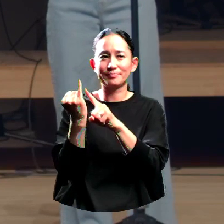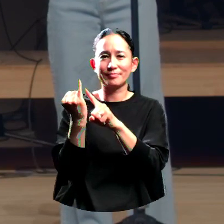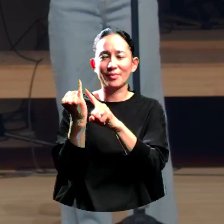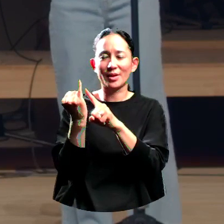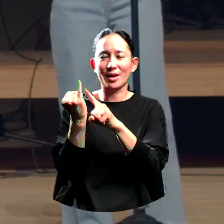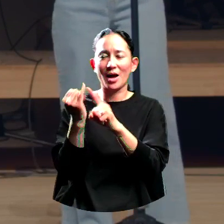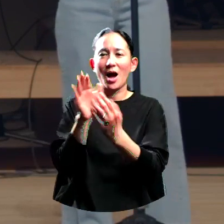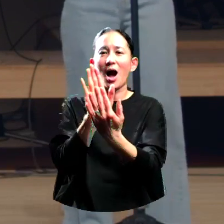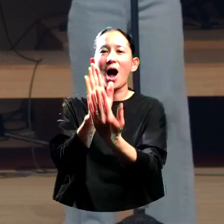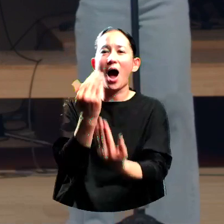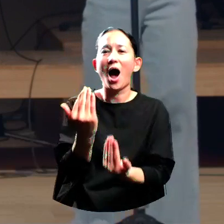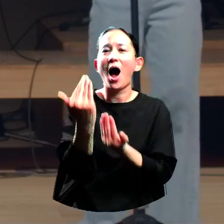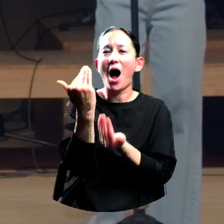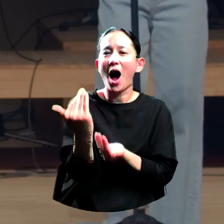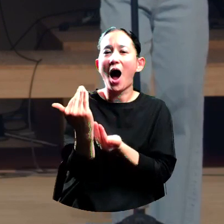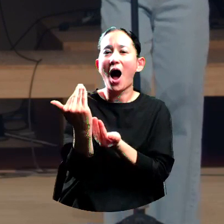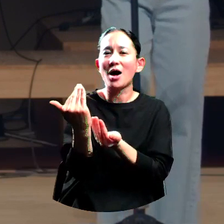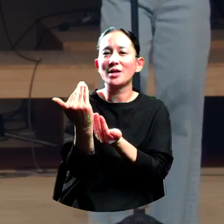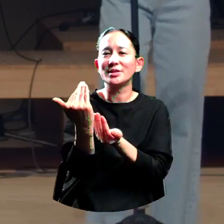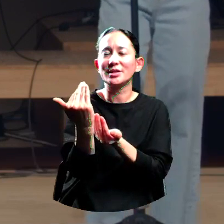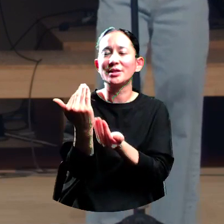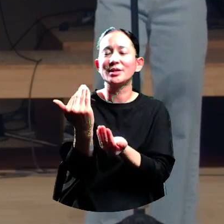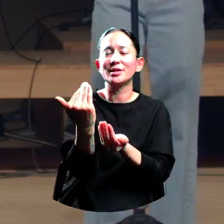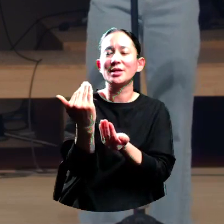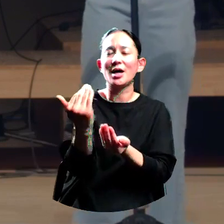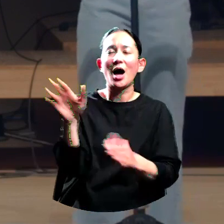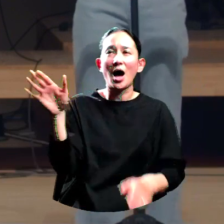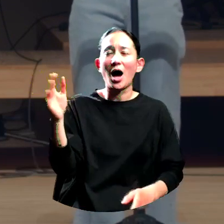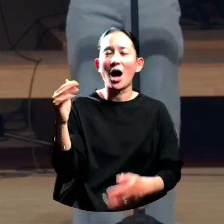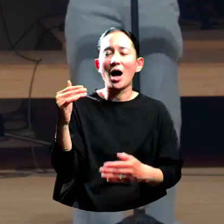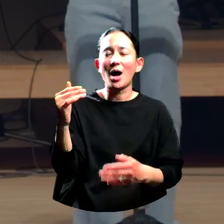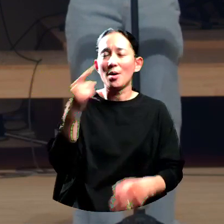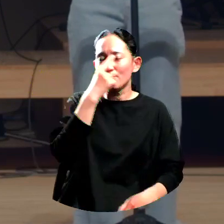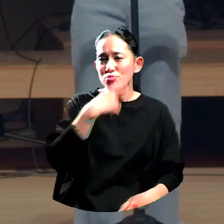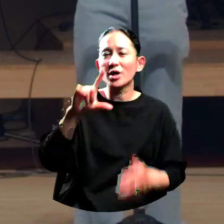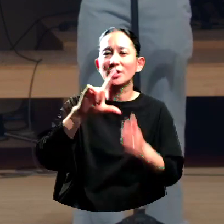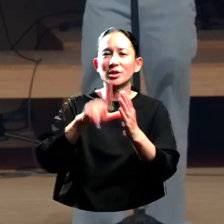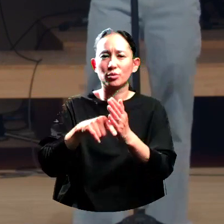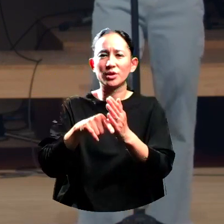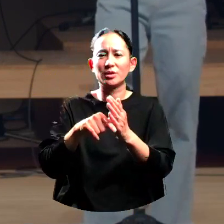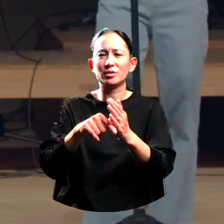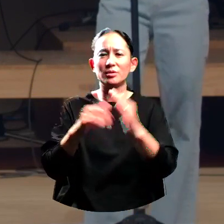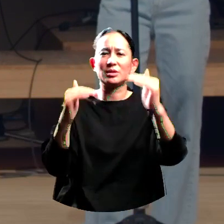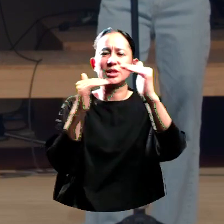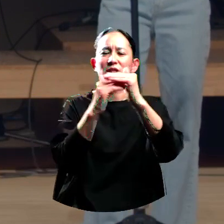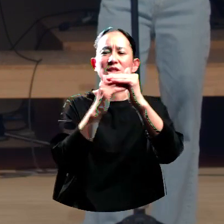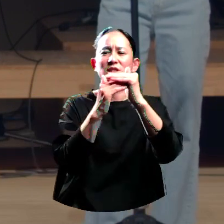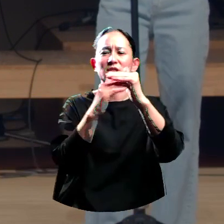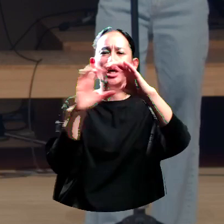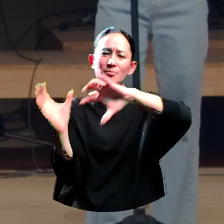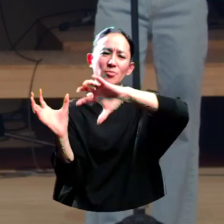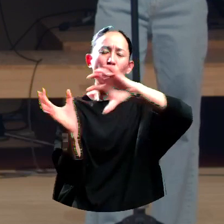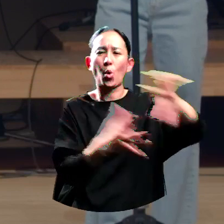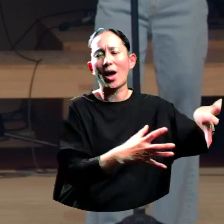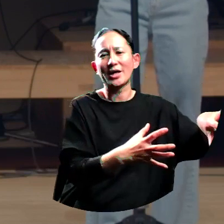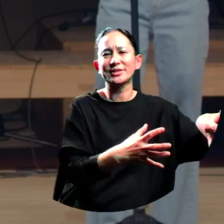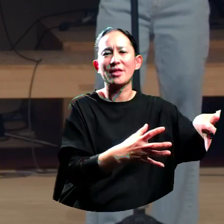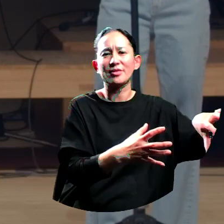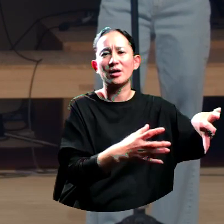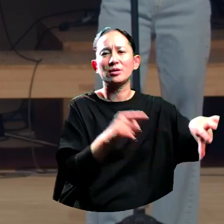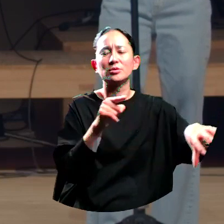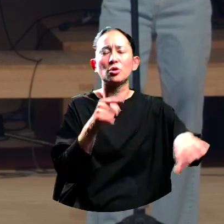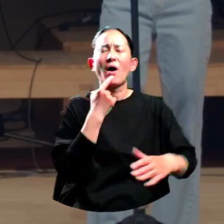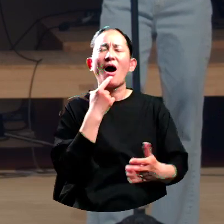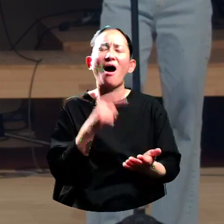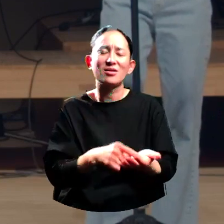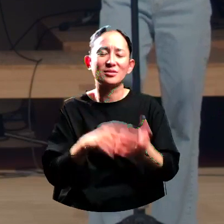った。 When they visited his grave, the big stone that was covering the tomb was rolled away. それは簡単にどけられるような、